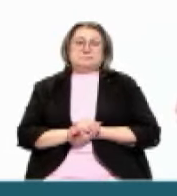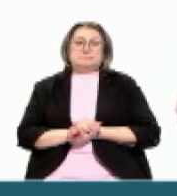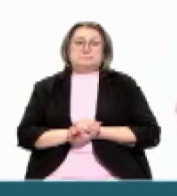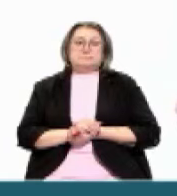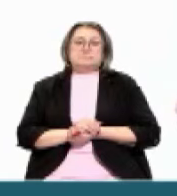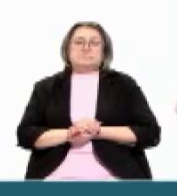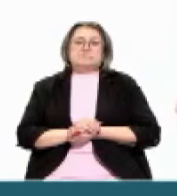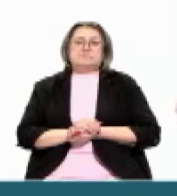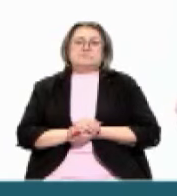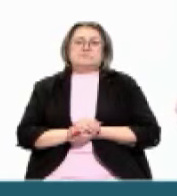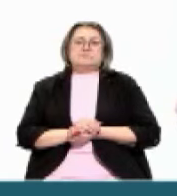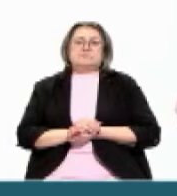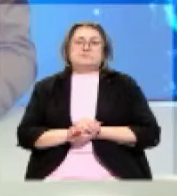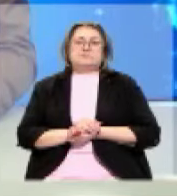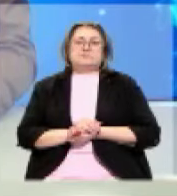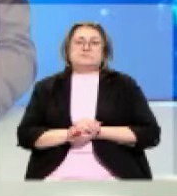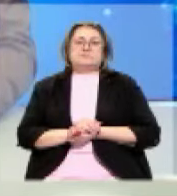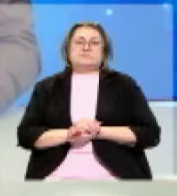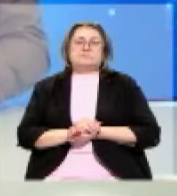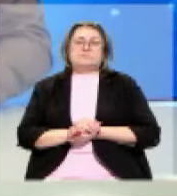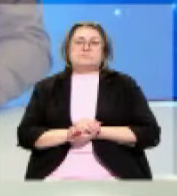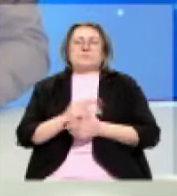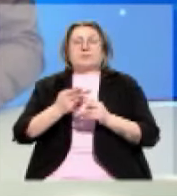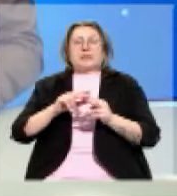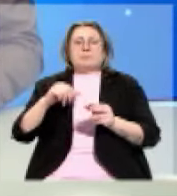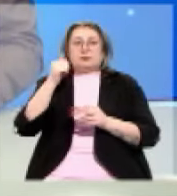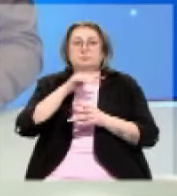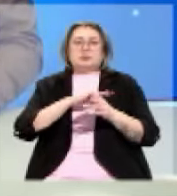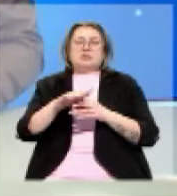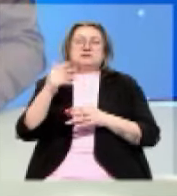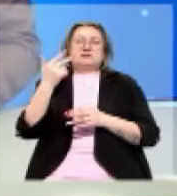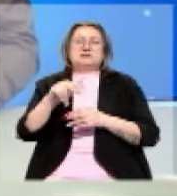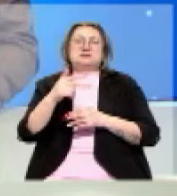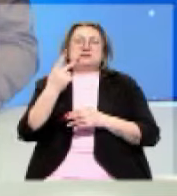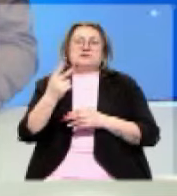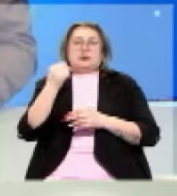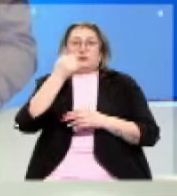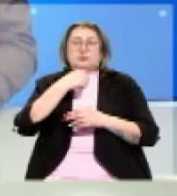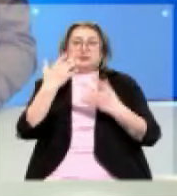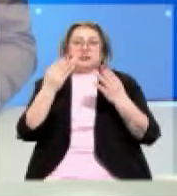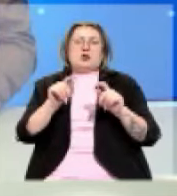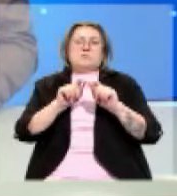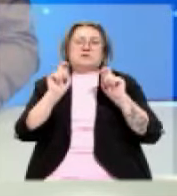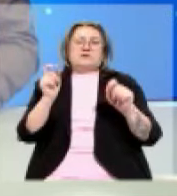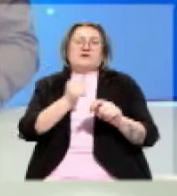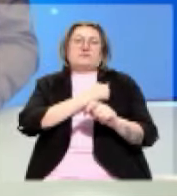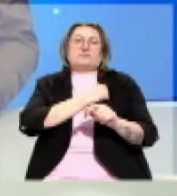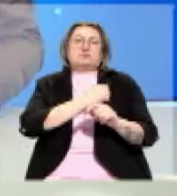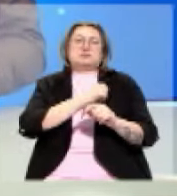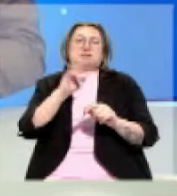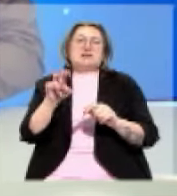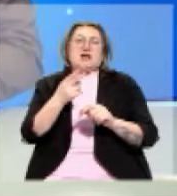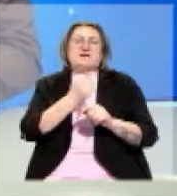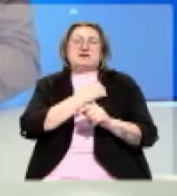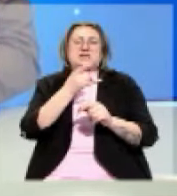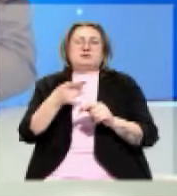қызметкерлері кезекшілікке шығады. Биыл Қазақстан Республикасының ұлттық ұлан әскерлерінің құрылғанына 32 жыл,